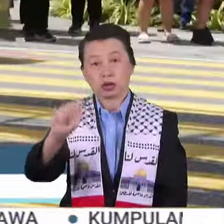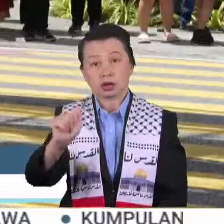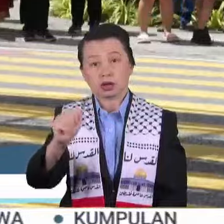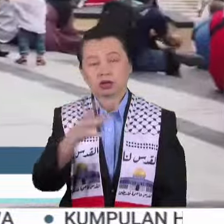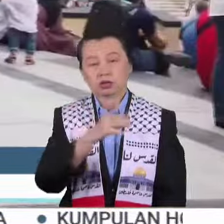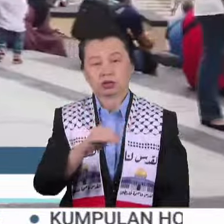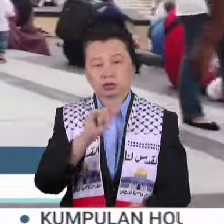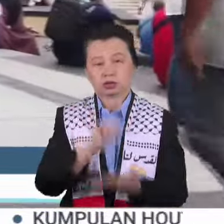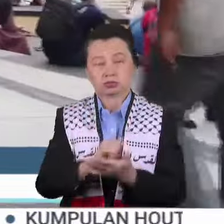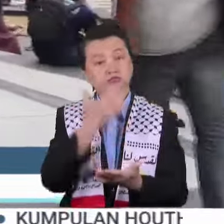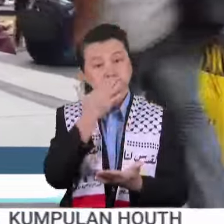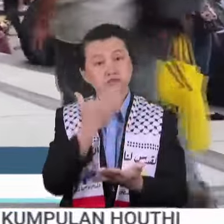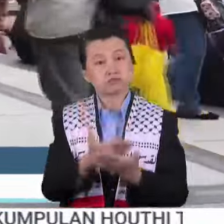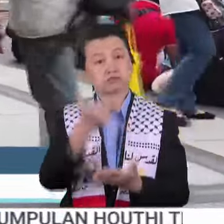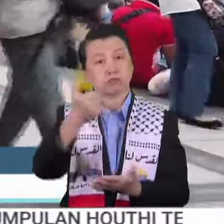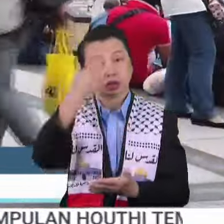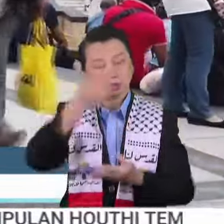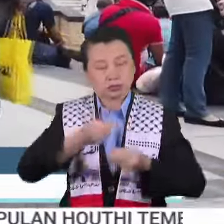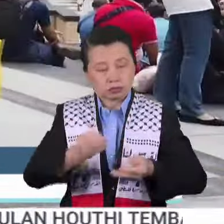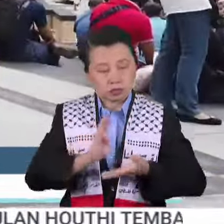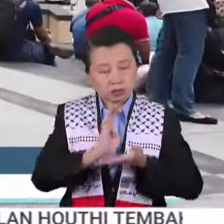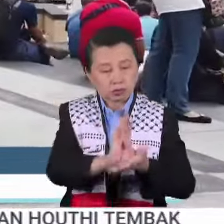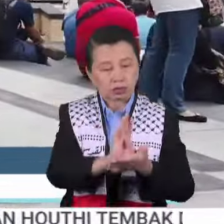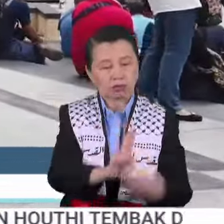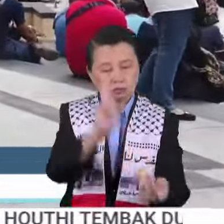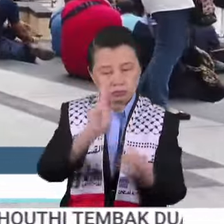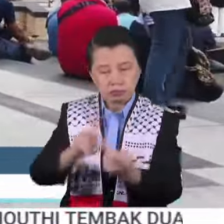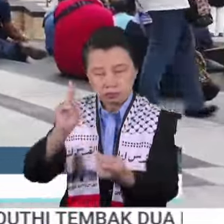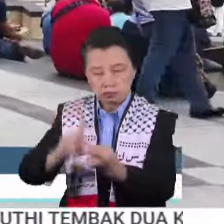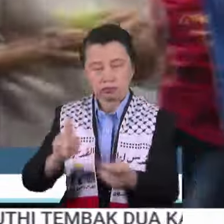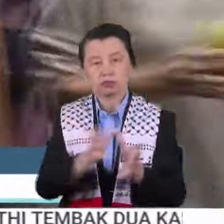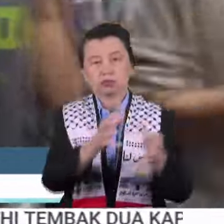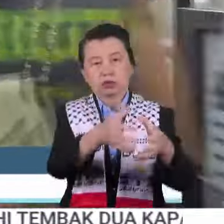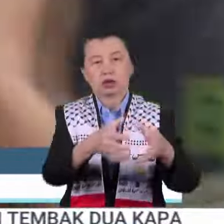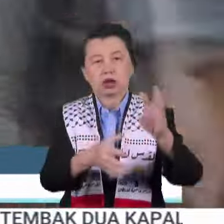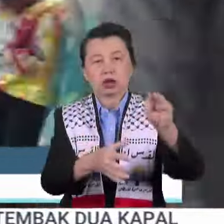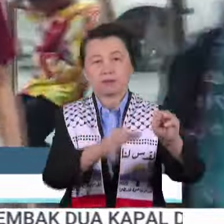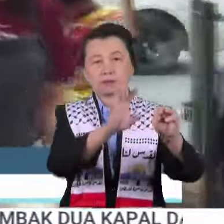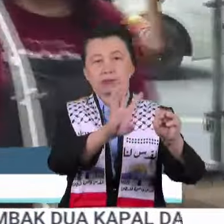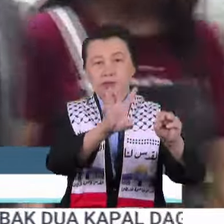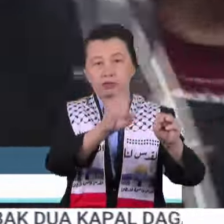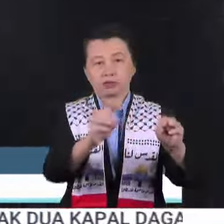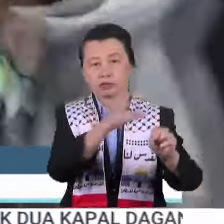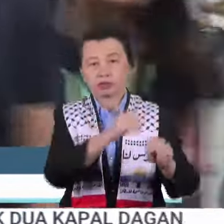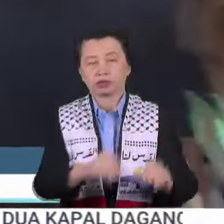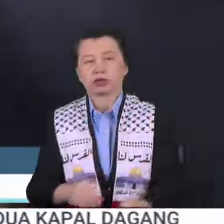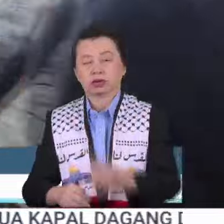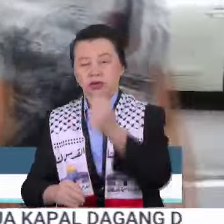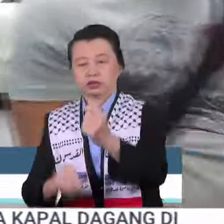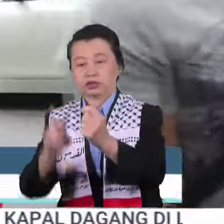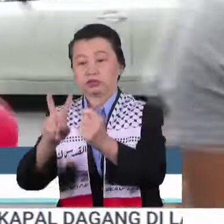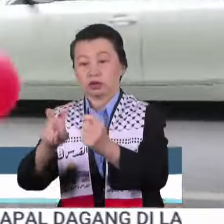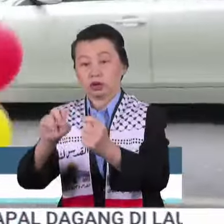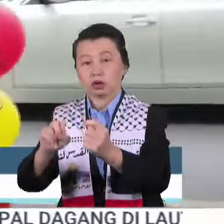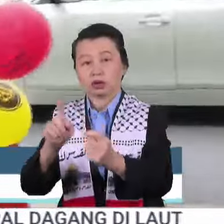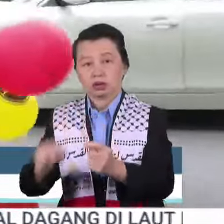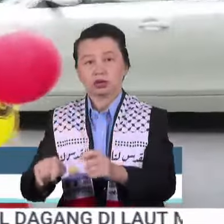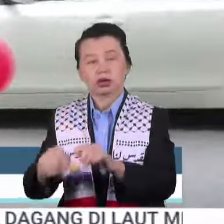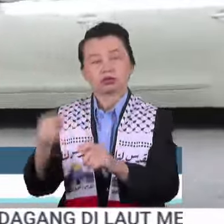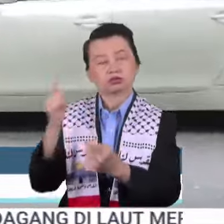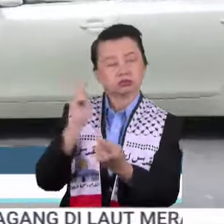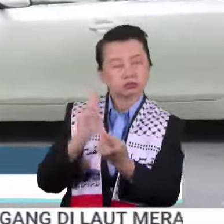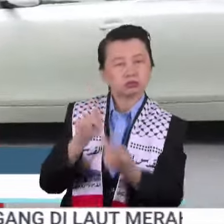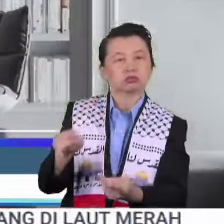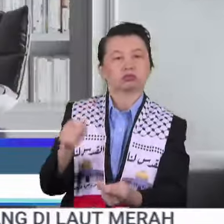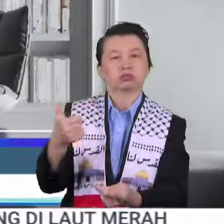juga pendekatan yang baik bagi memberi bantuan sewajarnya kepada golongan M40 dan T20 yang berkelayakan.